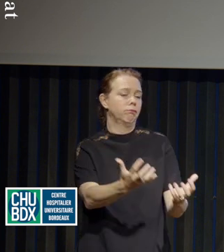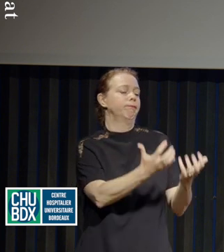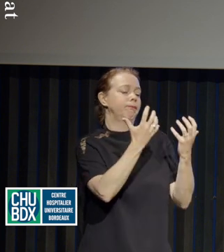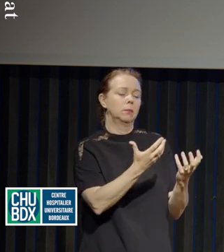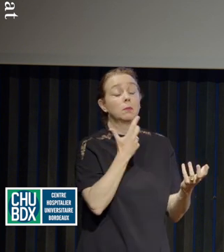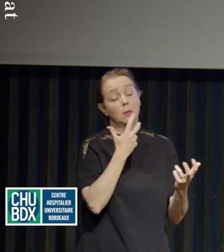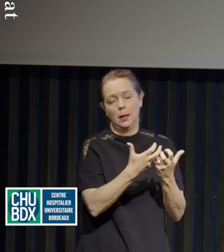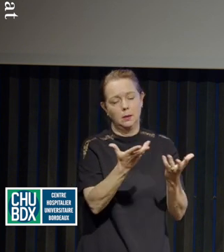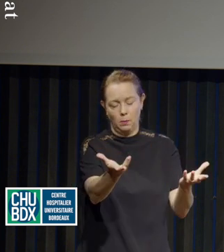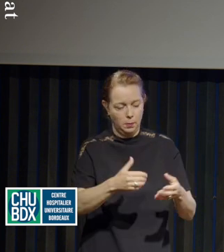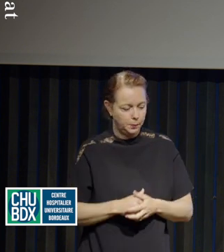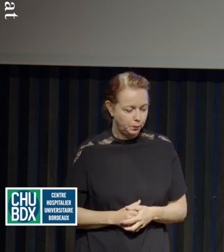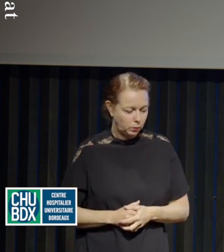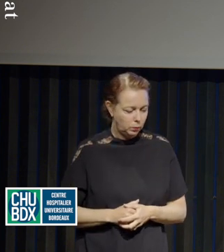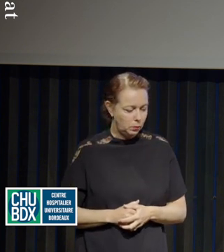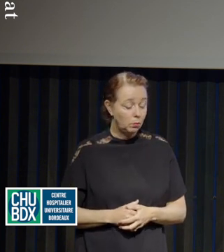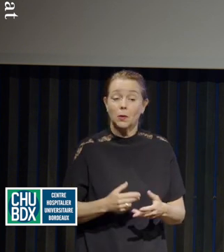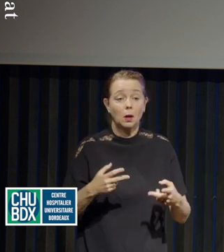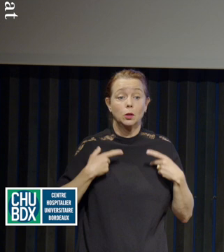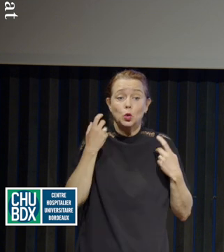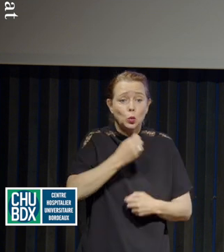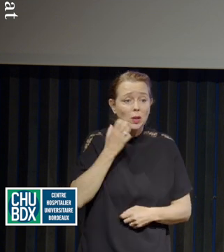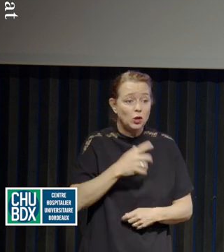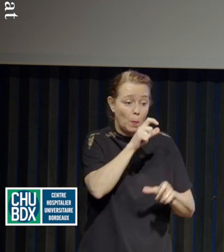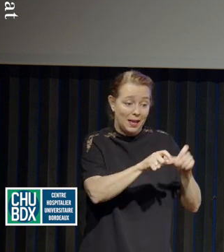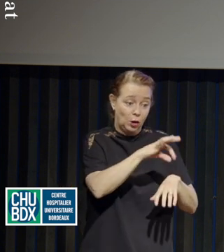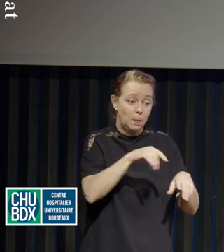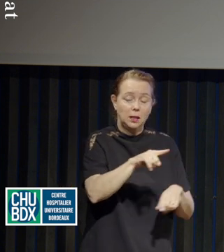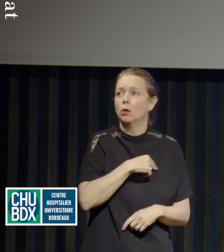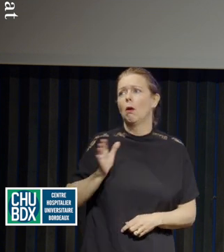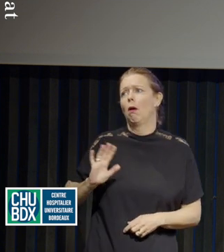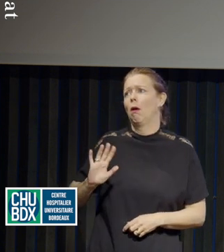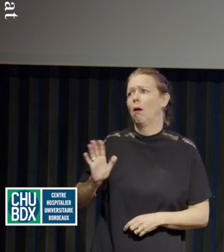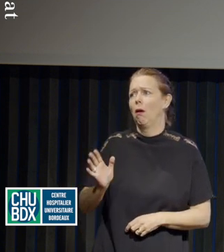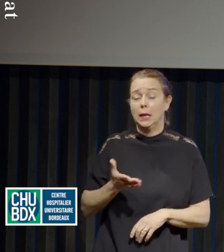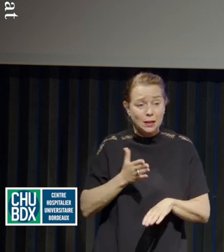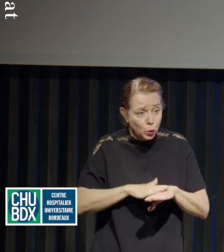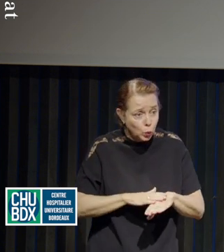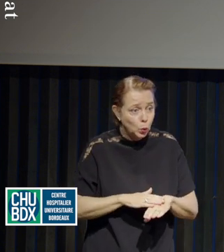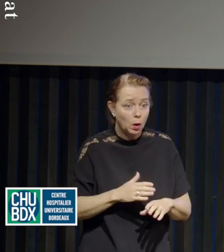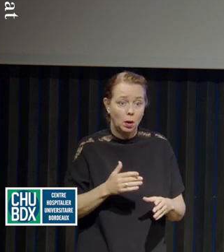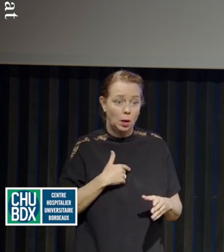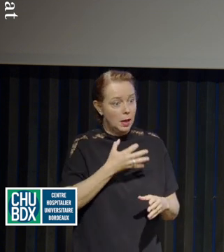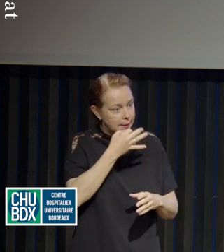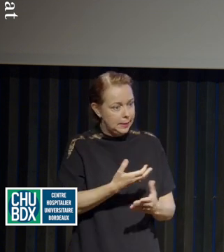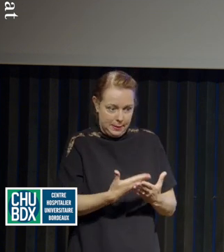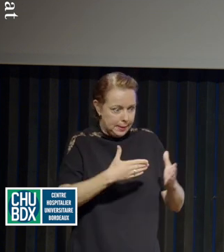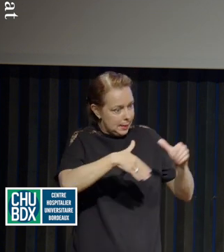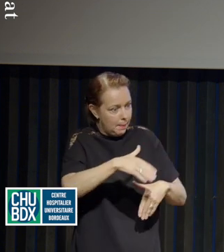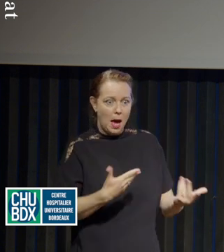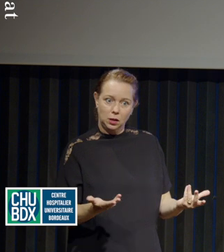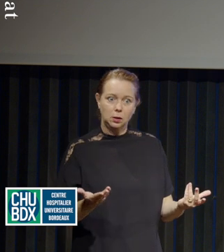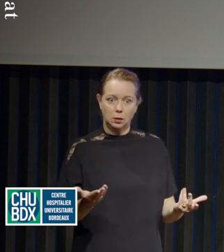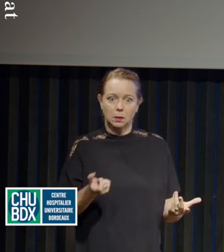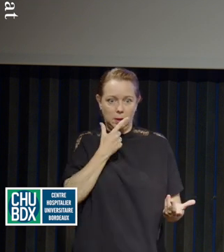est quotidiennement remise en question par nos patients dans notre pratique. Et nous n'avons pas à rougir de l'efficacité de nos médicaments,